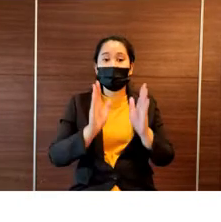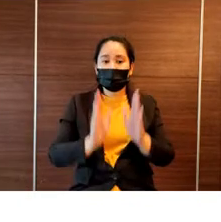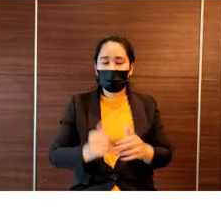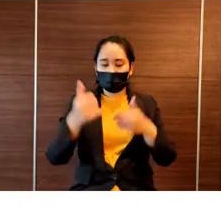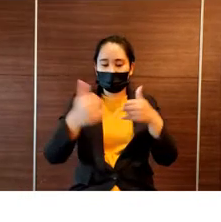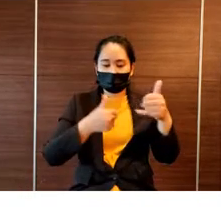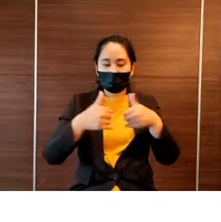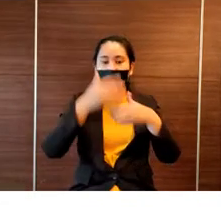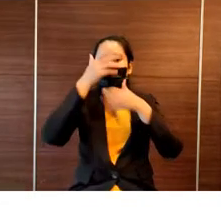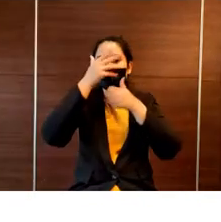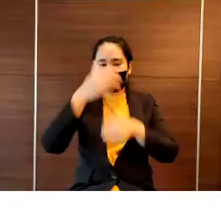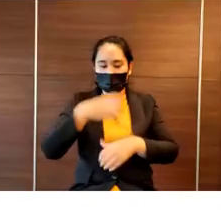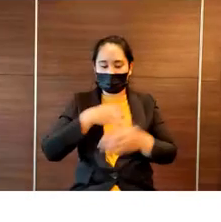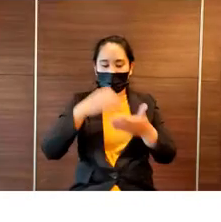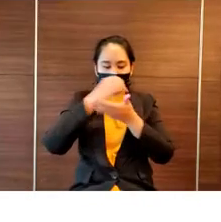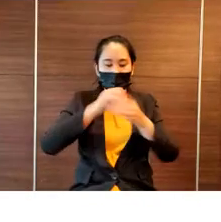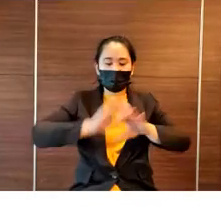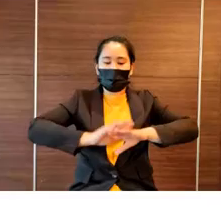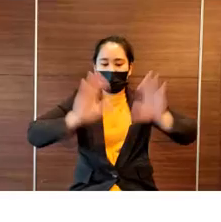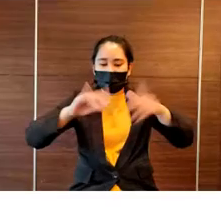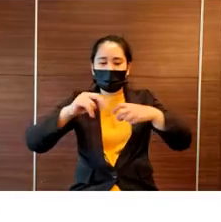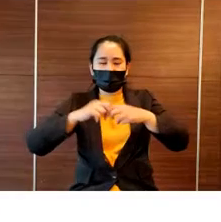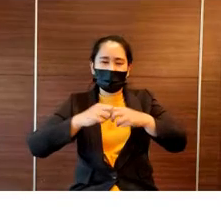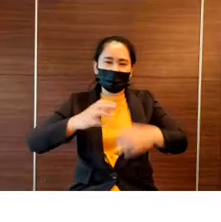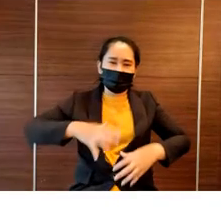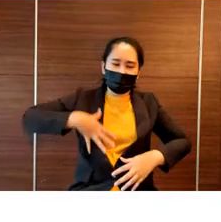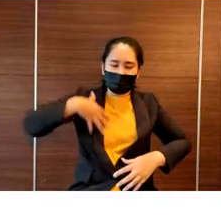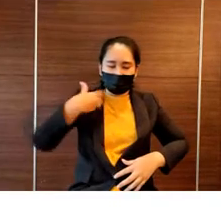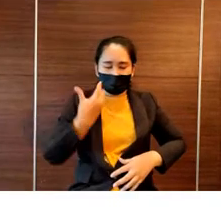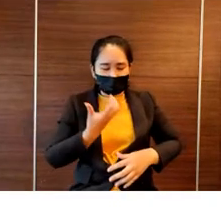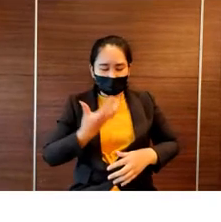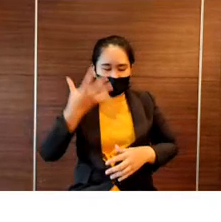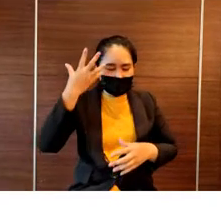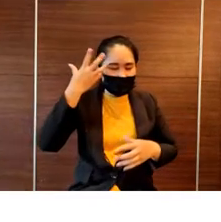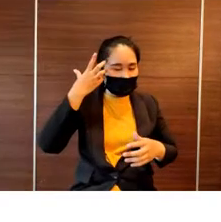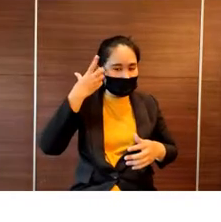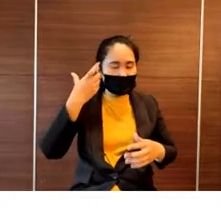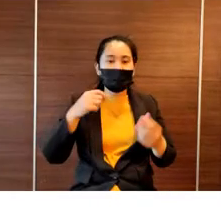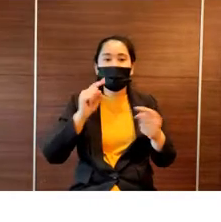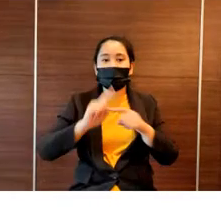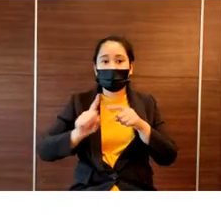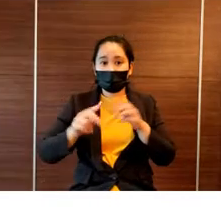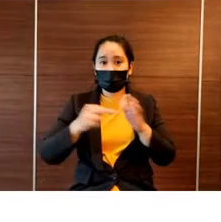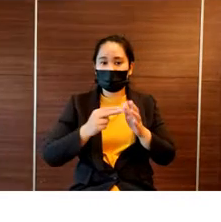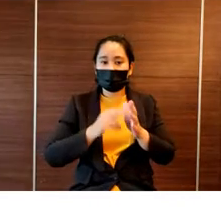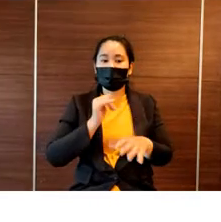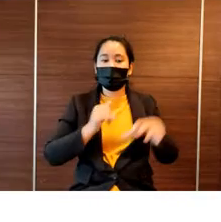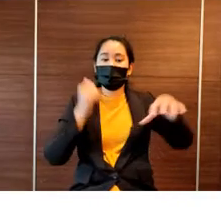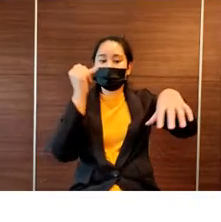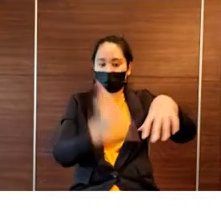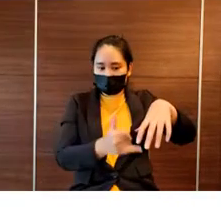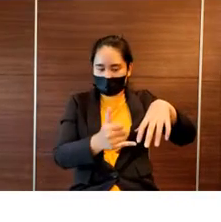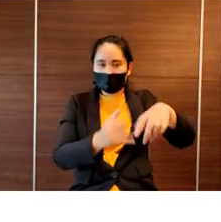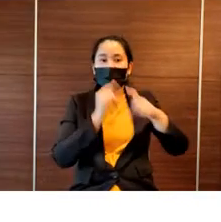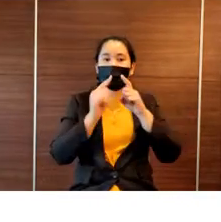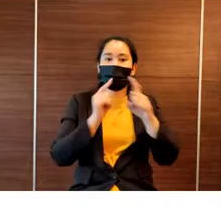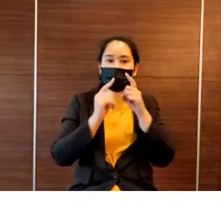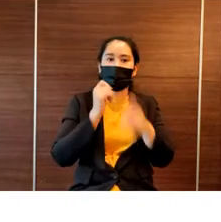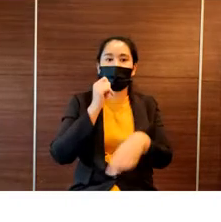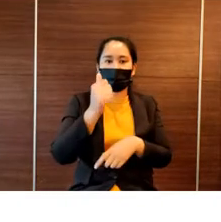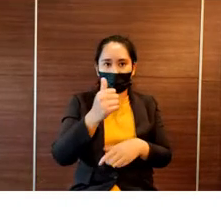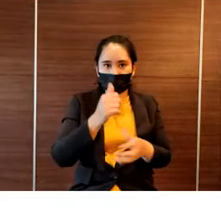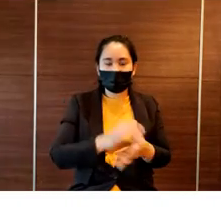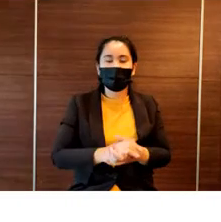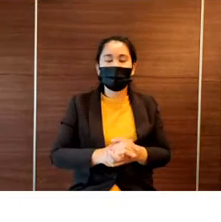าต้องการจะเลิกหรือคนที่เขากำลังมีปัญหาอยู่อะเขาได้รู้สึกเขาจะรู้สึกว่าเฮ้ยนี่คือเซฟสเปซของเขานี่คือคอมมูนิตี้ของเข